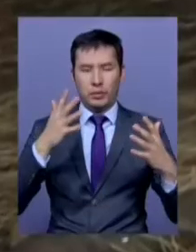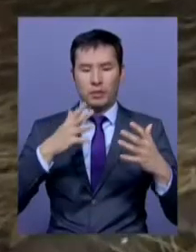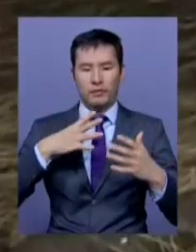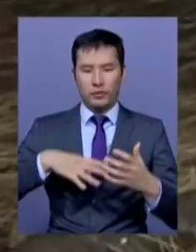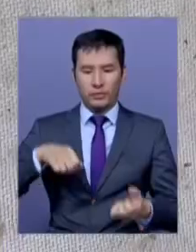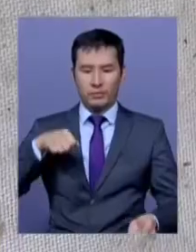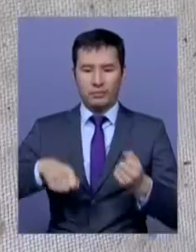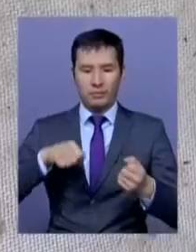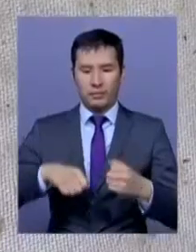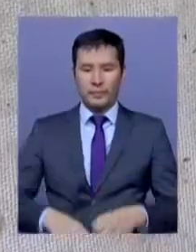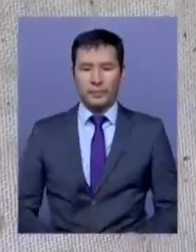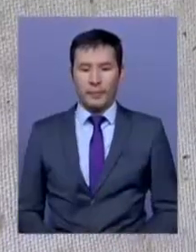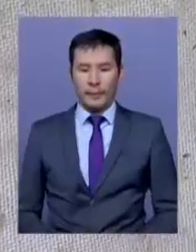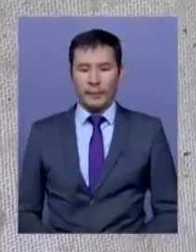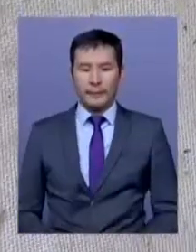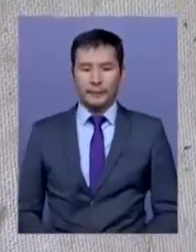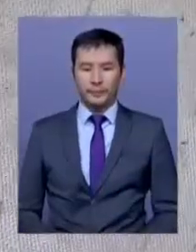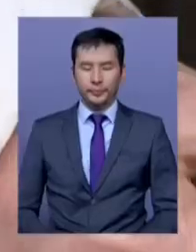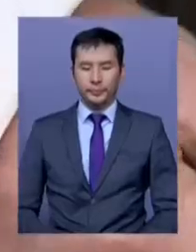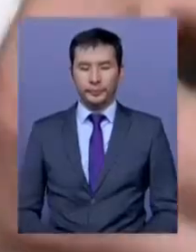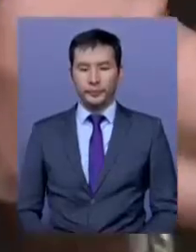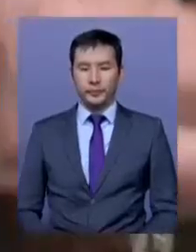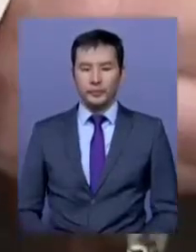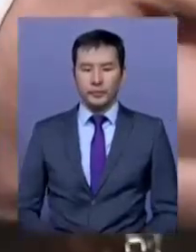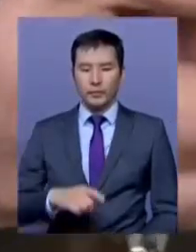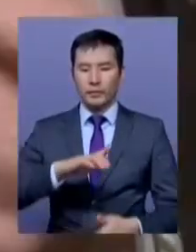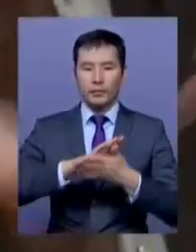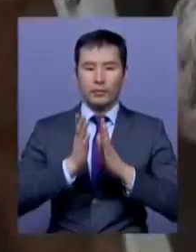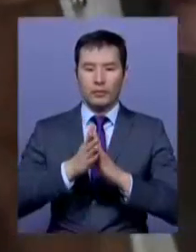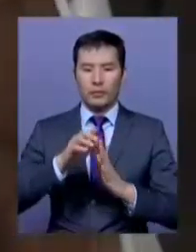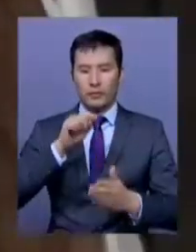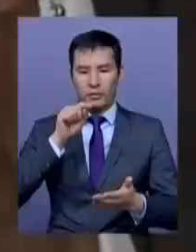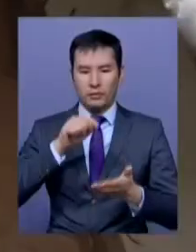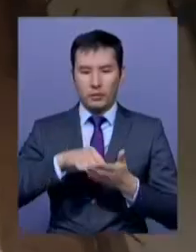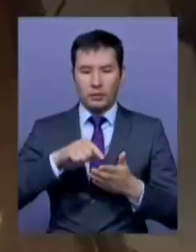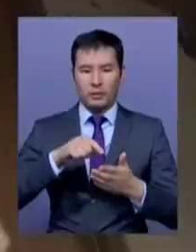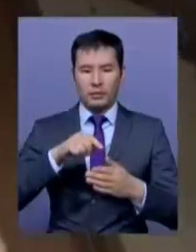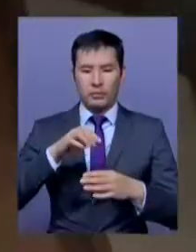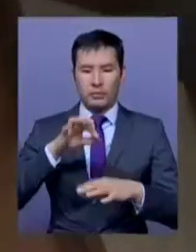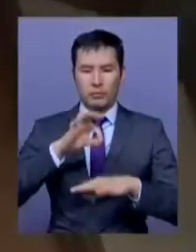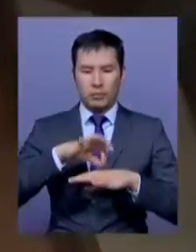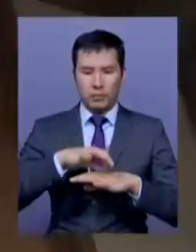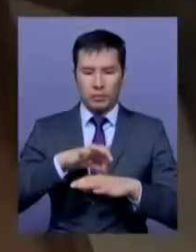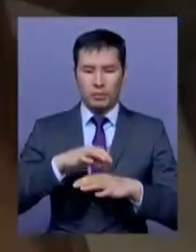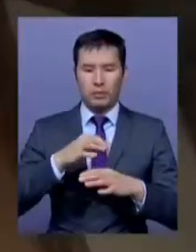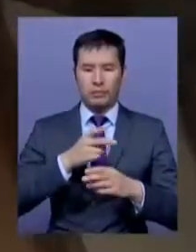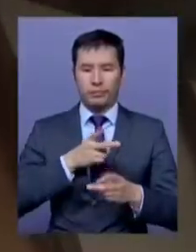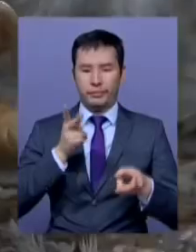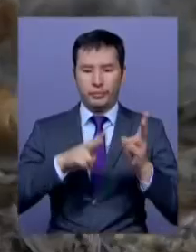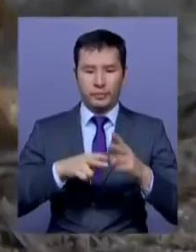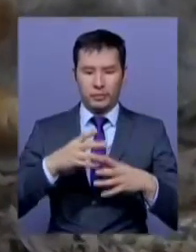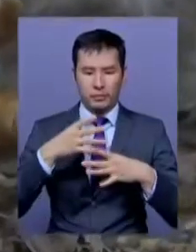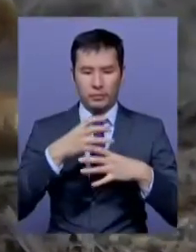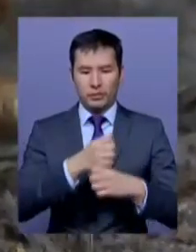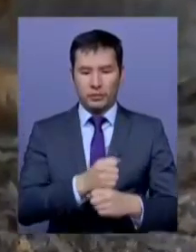отырдық. Бұл солтүстік Қазақстан облысындағы жағдай. Құстар міне шапта болды, бірінен соң бірі қырылып жатыр. Наталья Кичиинаның